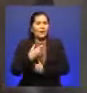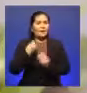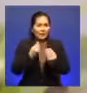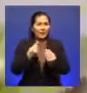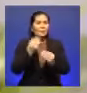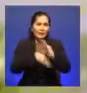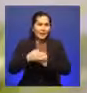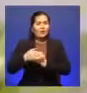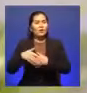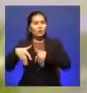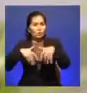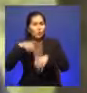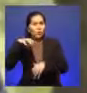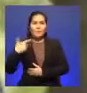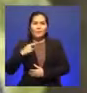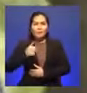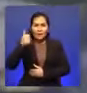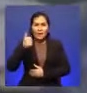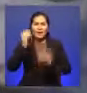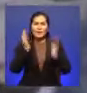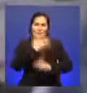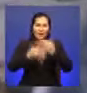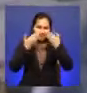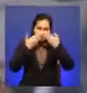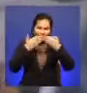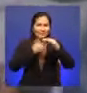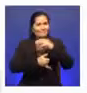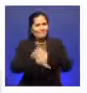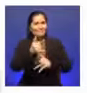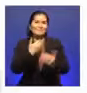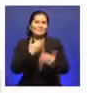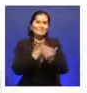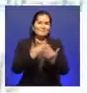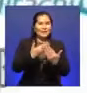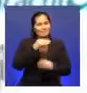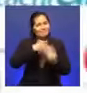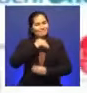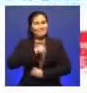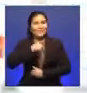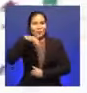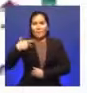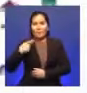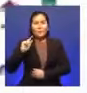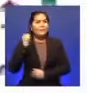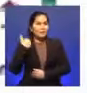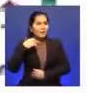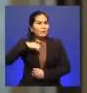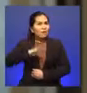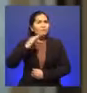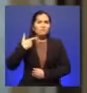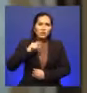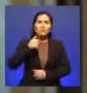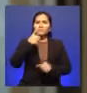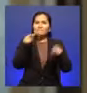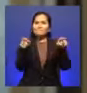างๆเนี่ยก็ได้รับประโยชน์เช่นเดียวกันคนพิการได้ออกจากบ้านได้มีรายได้นะคะองค์กรต่างๆก็ได้ประโยชน์แถมบริษัทที่จ้างงานเนี่ย